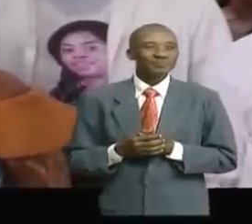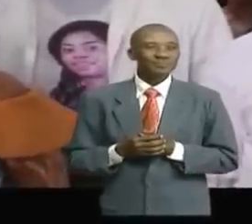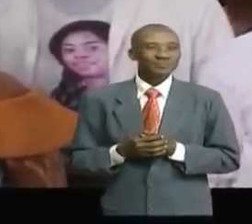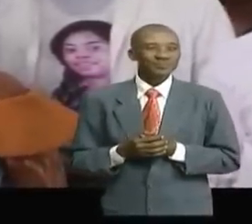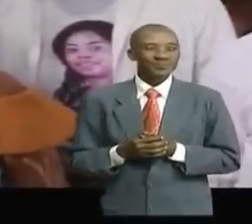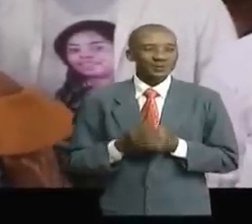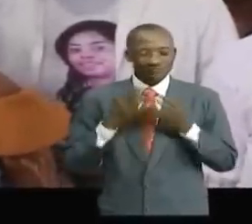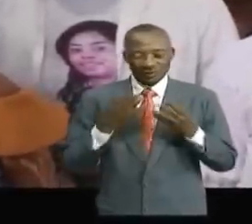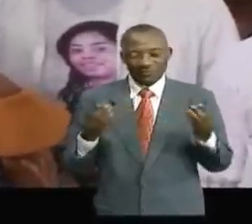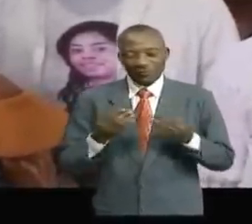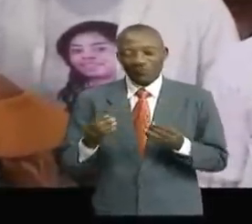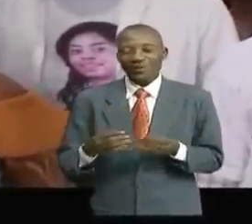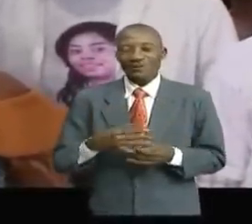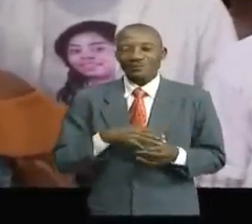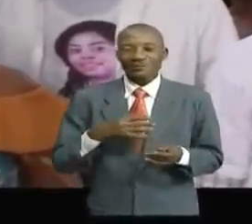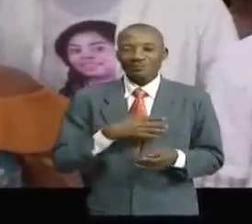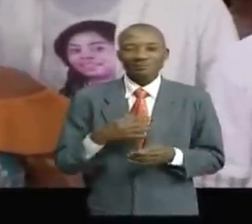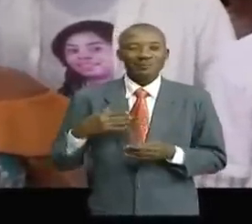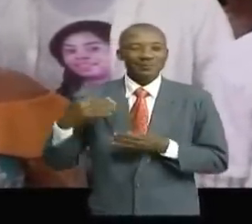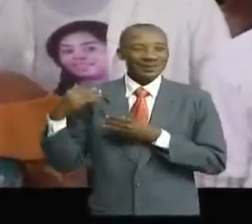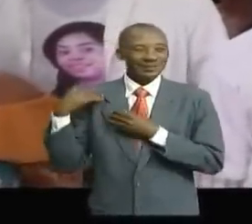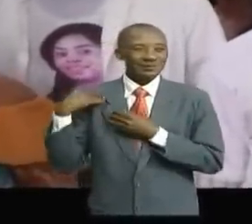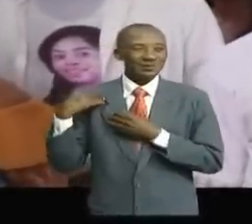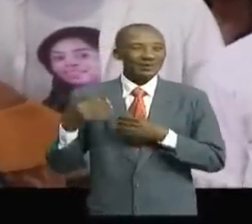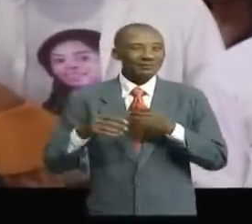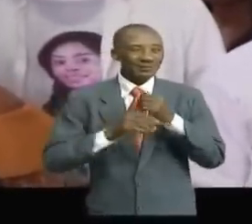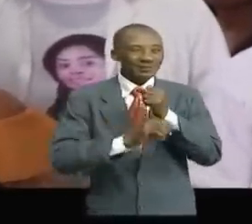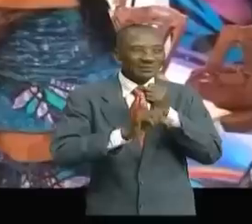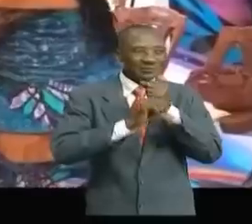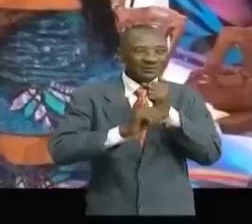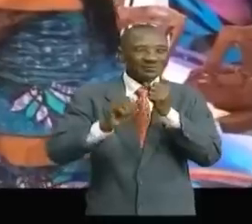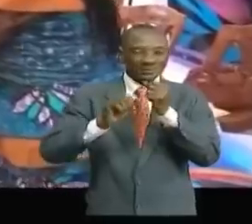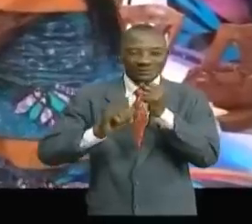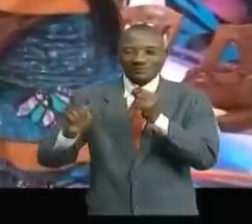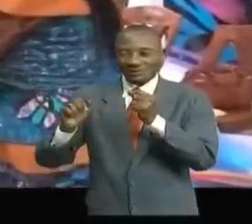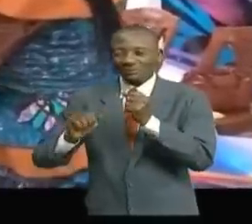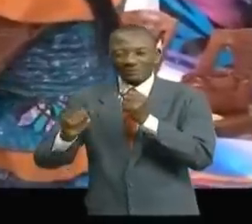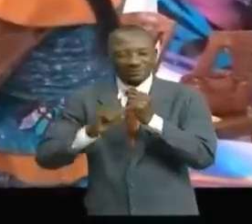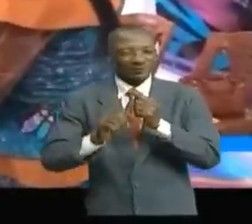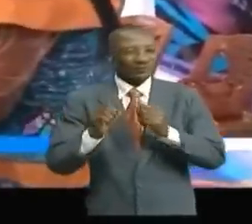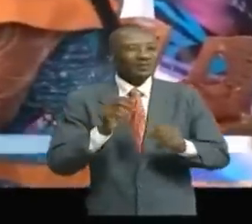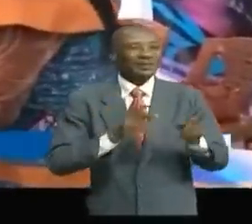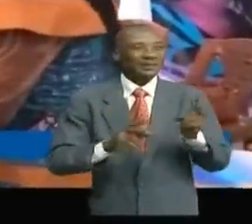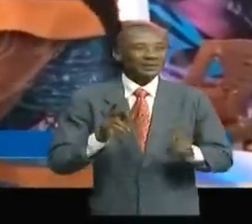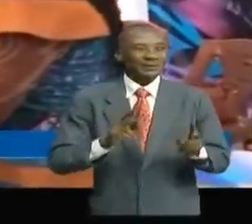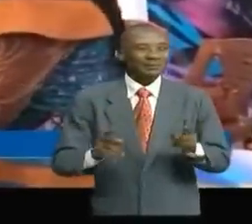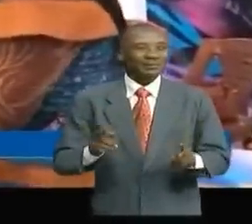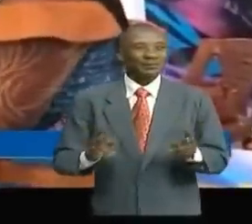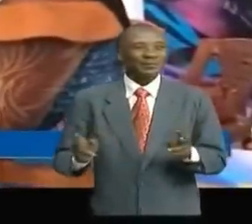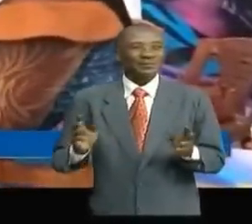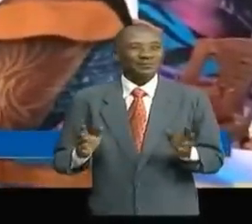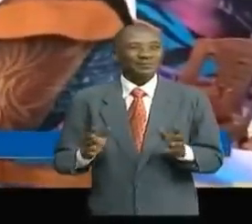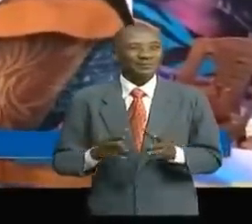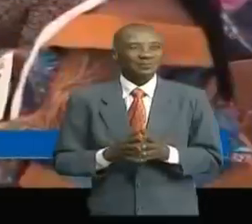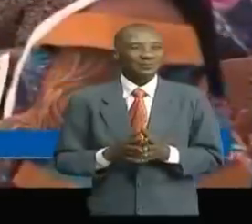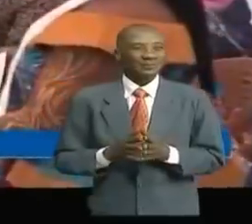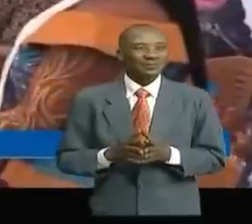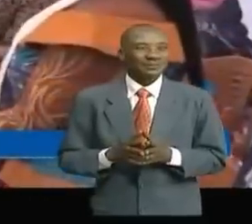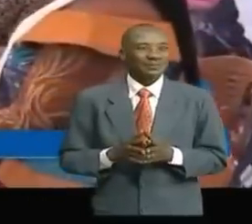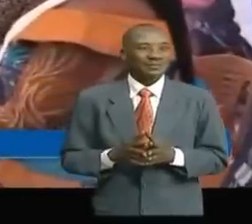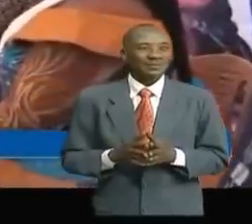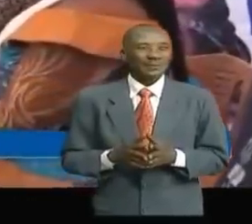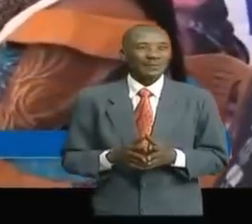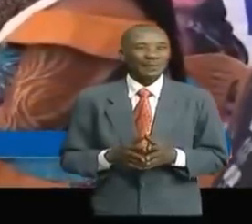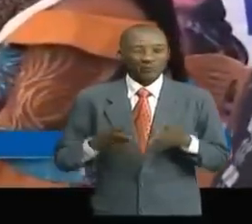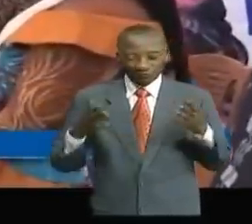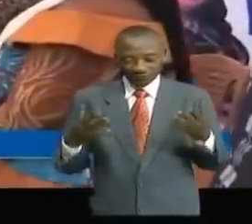projets qu'ils ont, qu'ils réalisent le peu qu'ils peuvent avec. Ce par la remise des brevets aux lauréats du jour que s'est